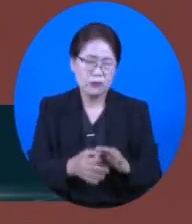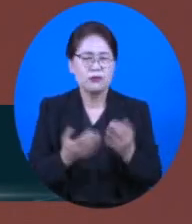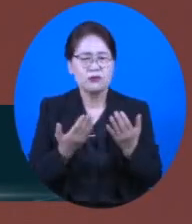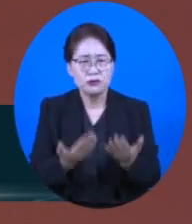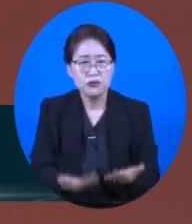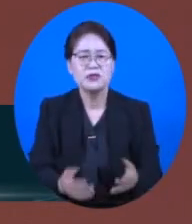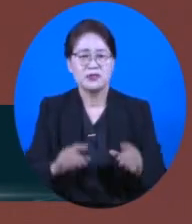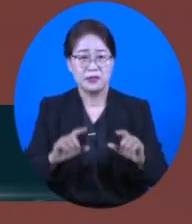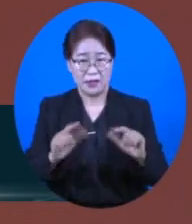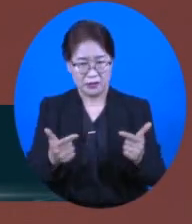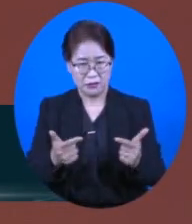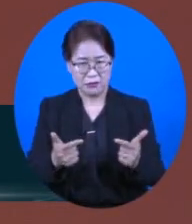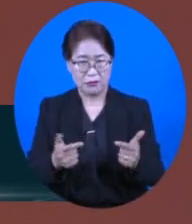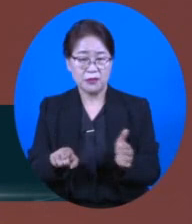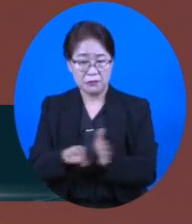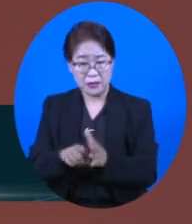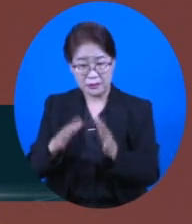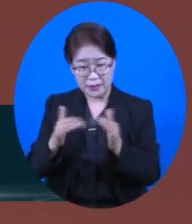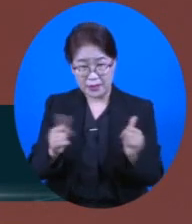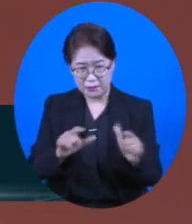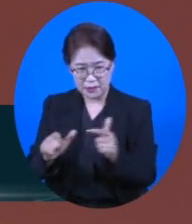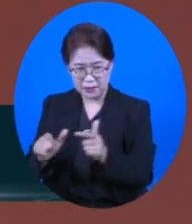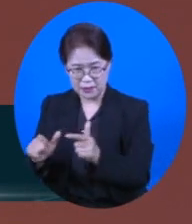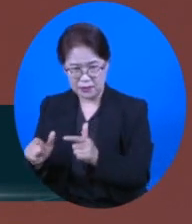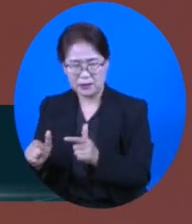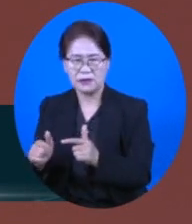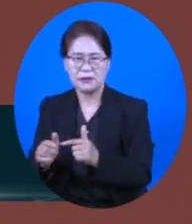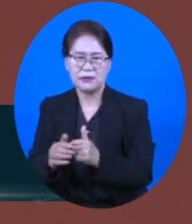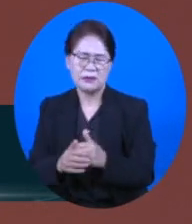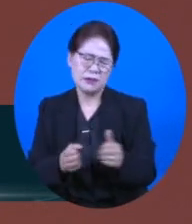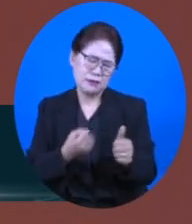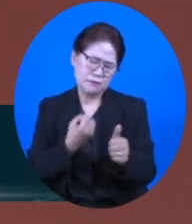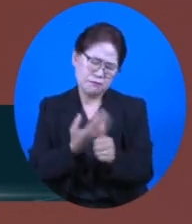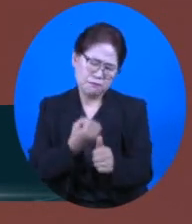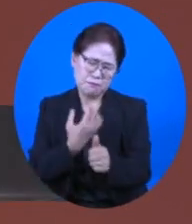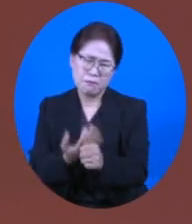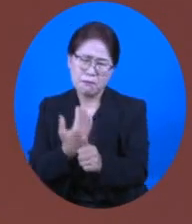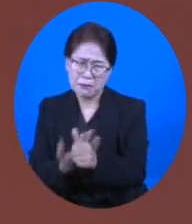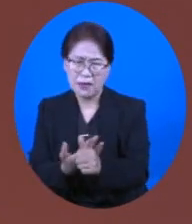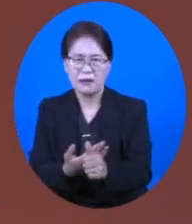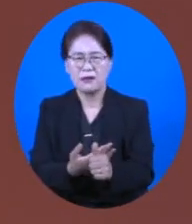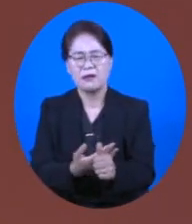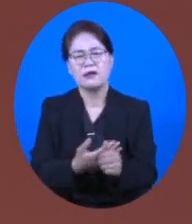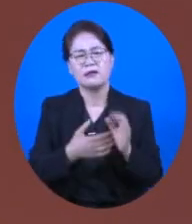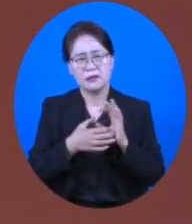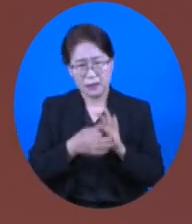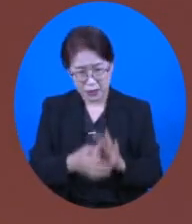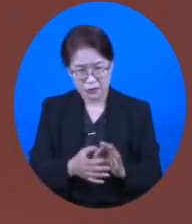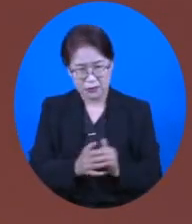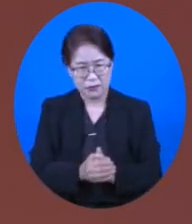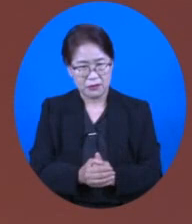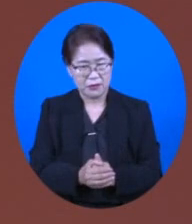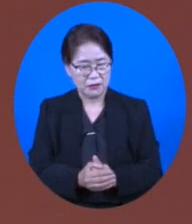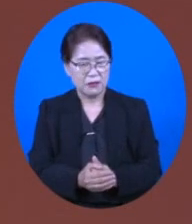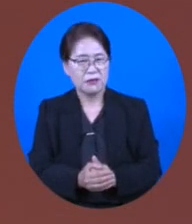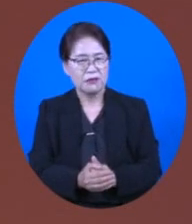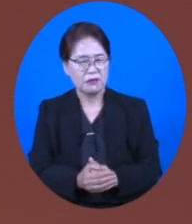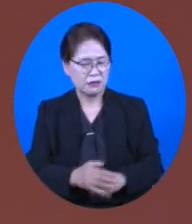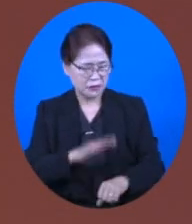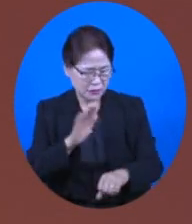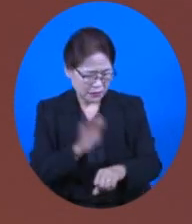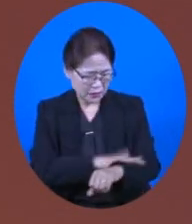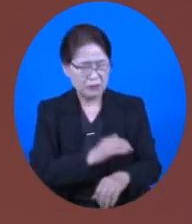않고 믿음의 형제와 자매들을 참소하는 거예요. 우리의 허물을 물고 늘어지는